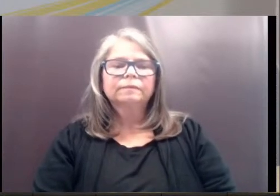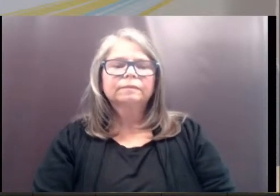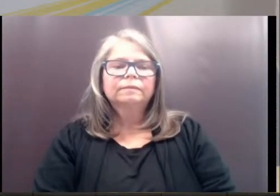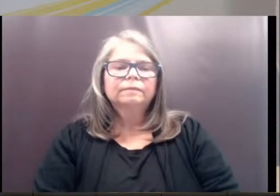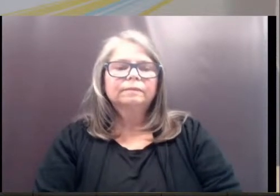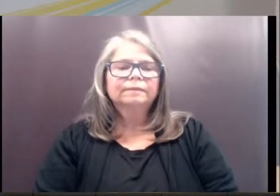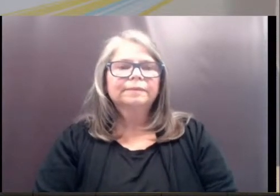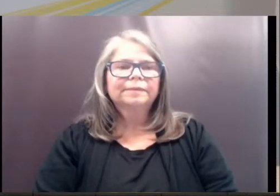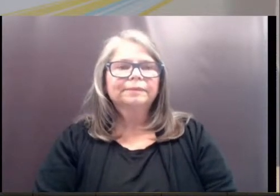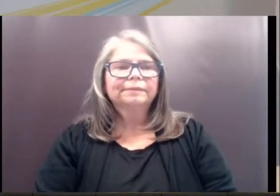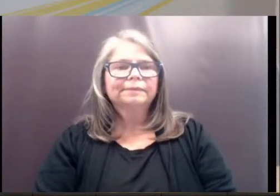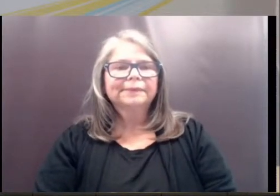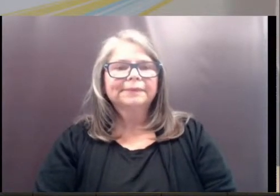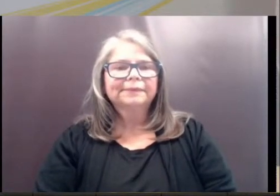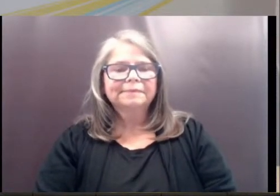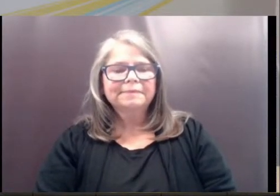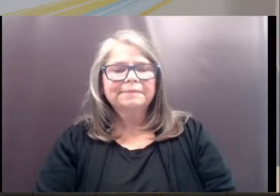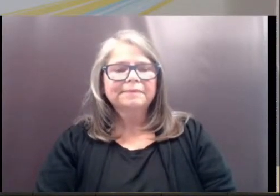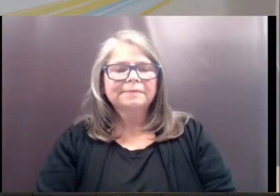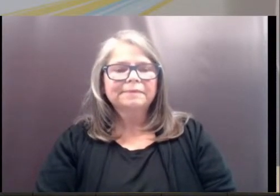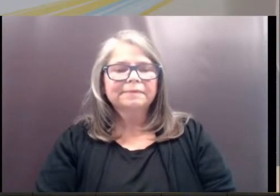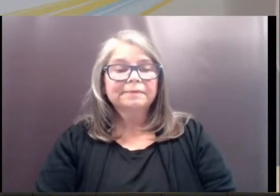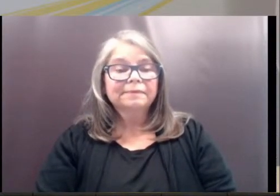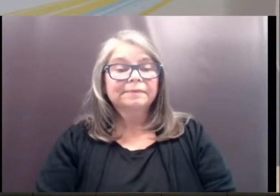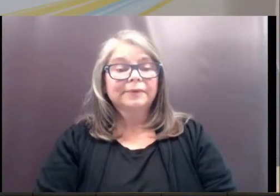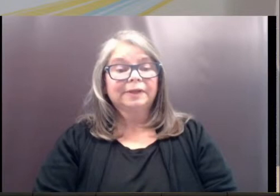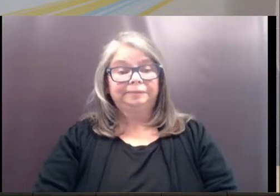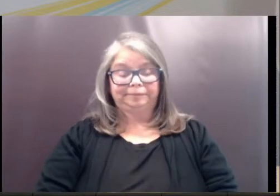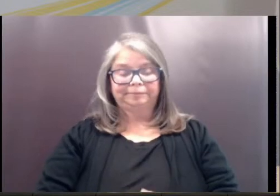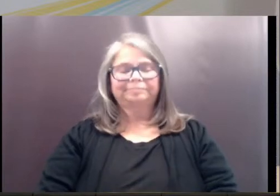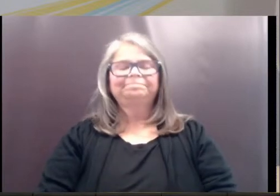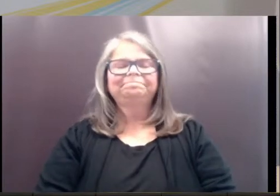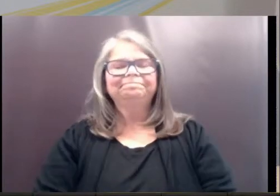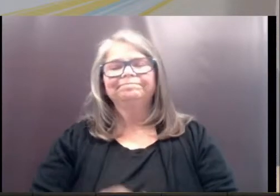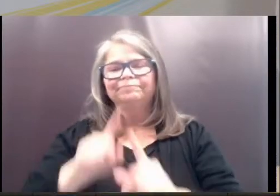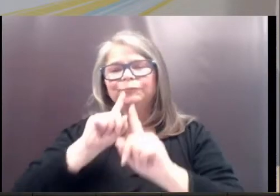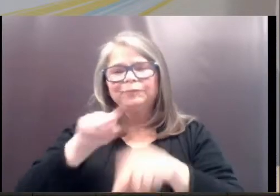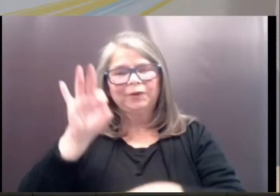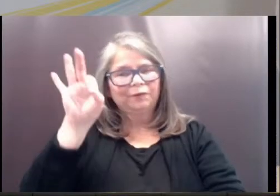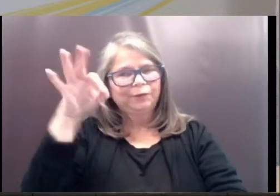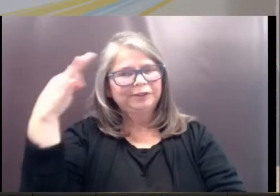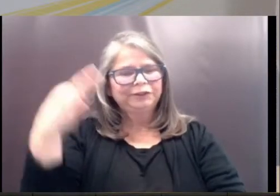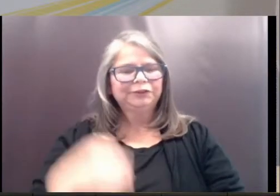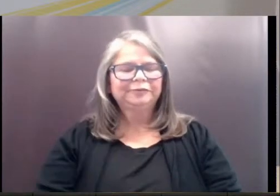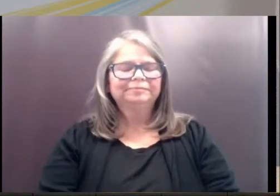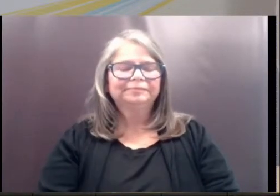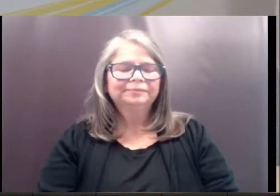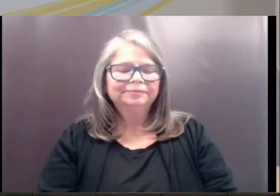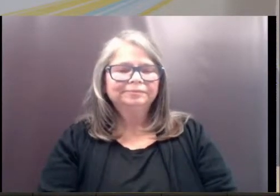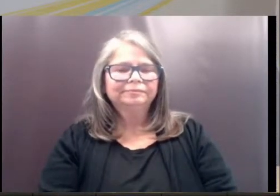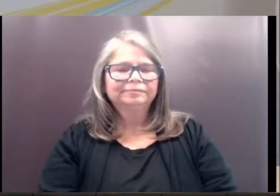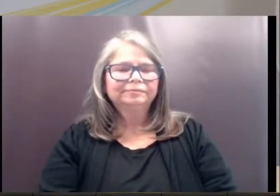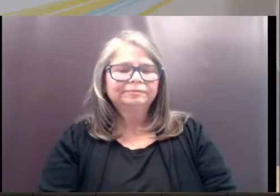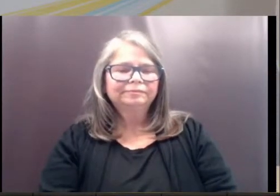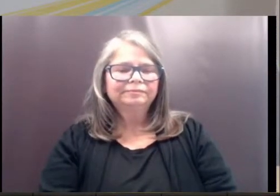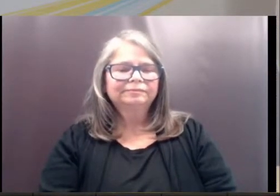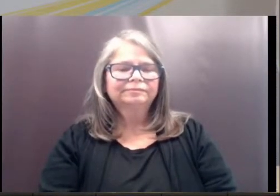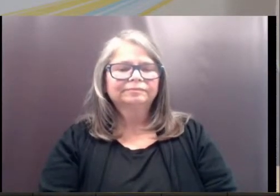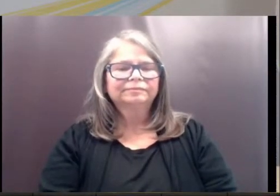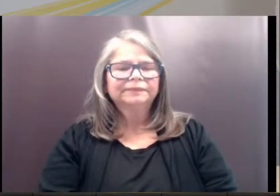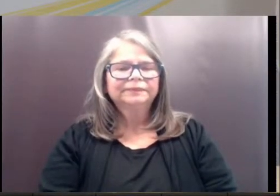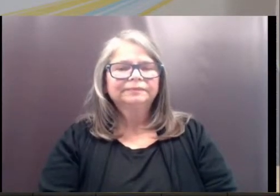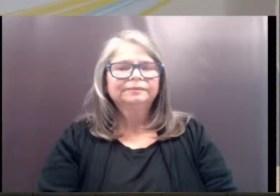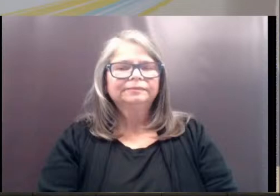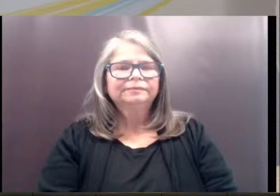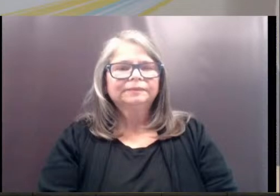plaît? Bonjour, Julien. Alors, comme en anglais, on vient